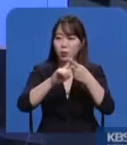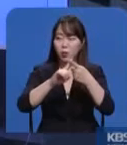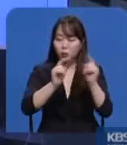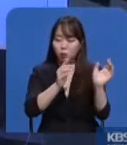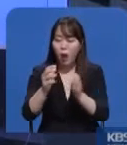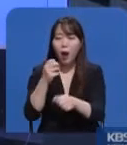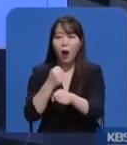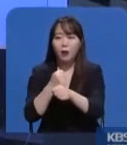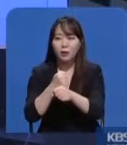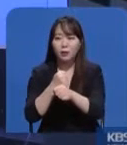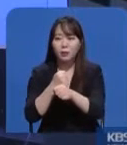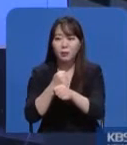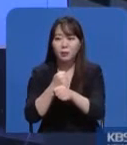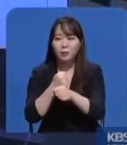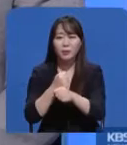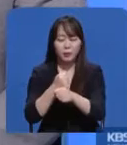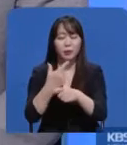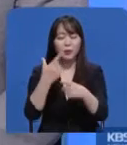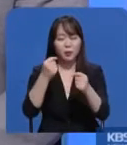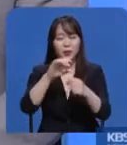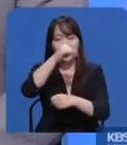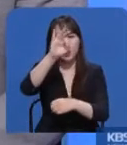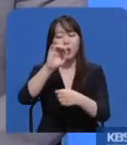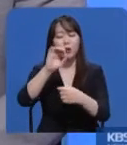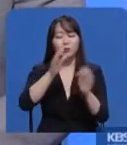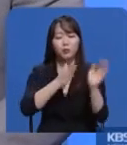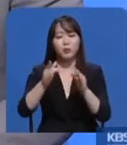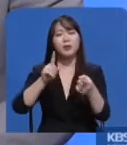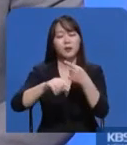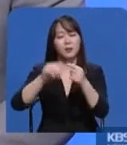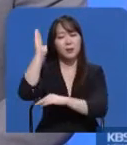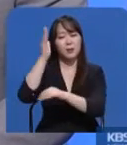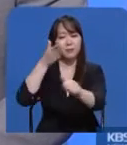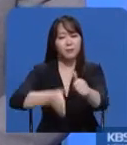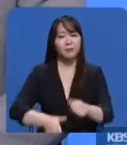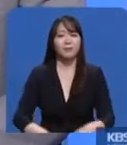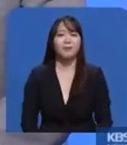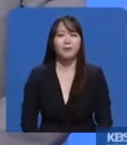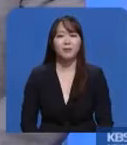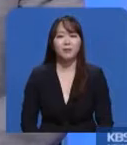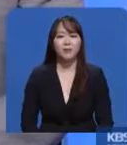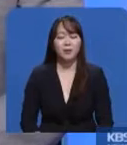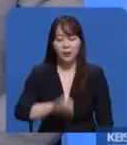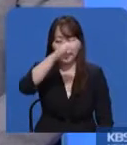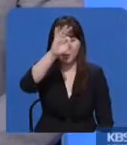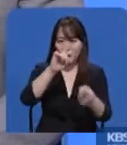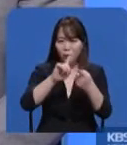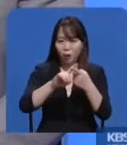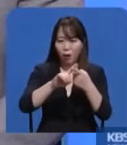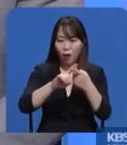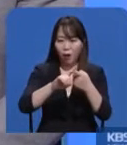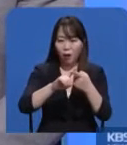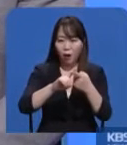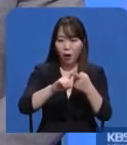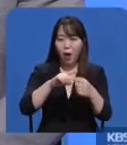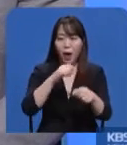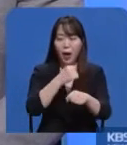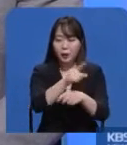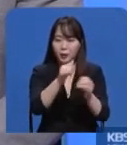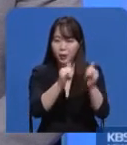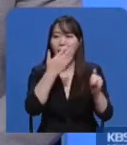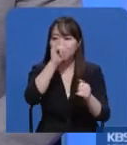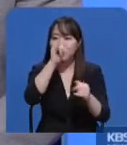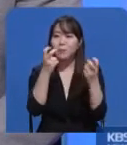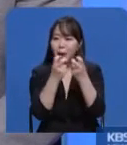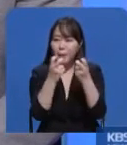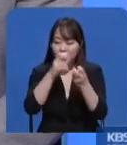동원해서 하시겠다는 거잖아요. 그러니까 재원 마련 관련해서만 말씀 주시면 돼요. 네. 재원은 하려고 하는 사람들은 할 수